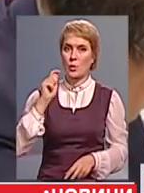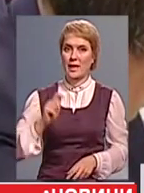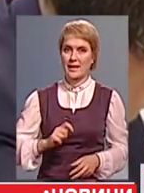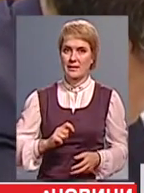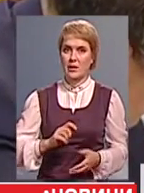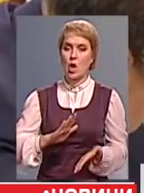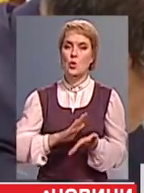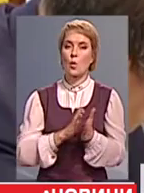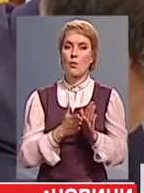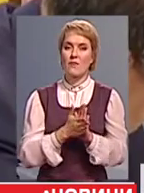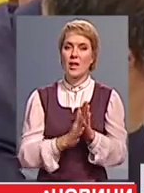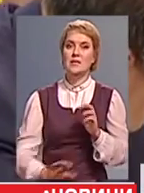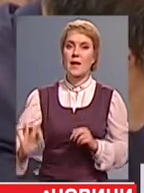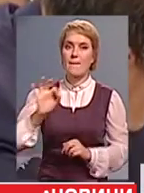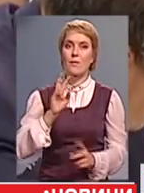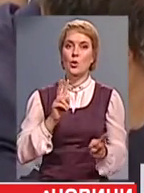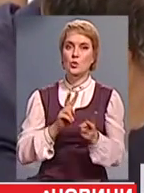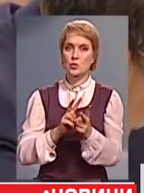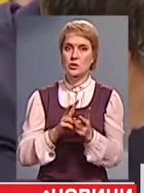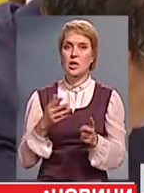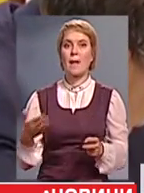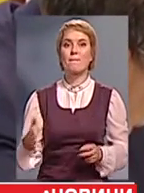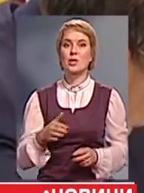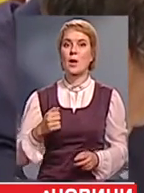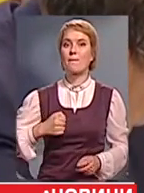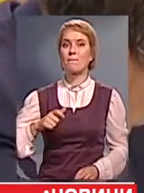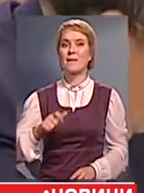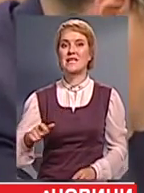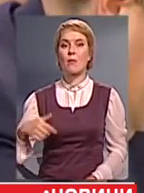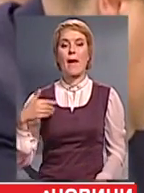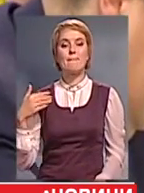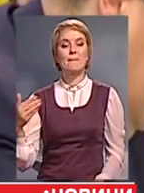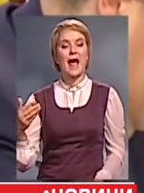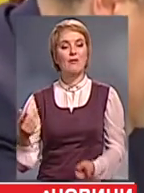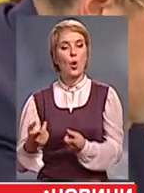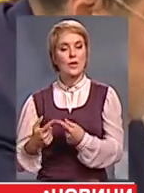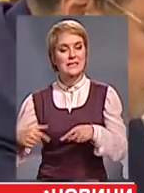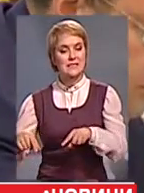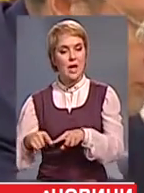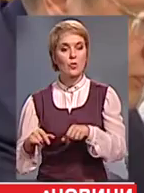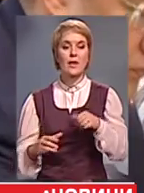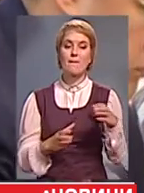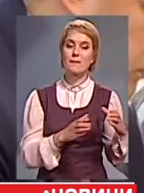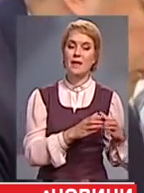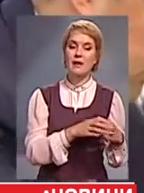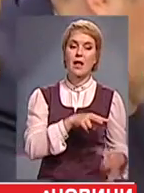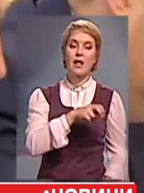про зустріч між бійцями правого сектору і бригадою